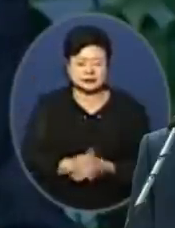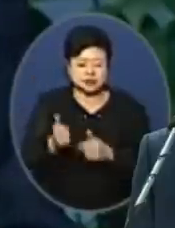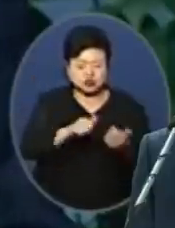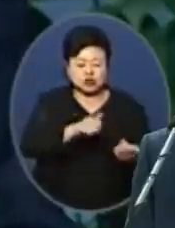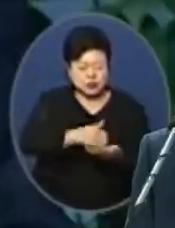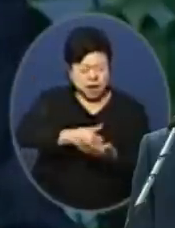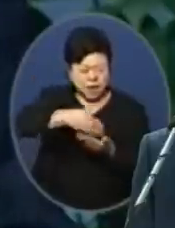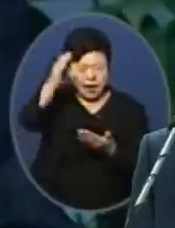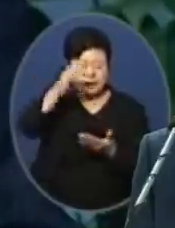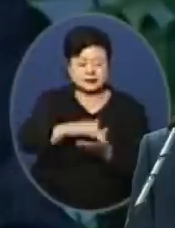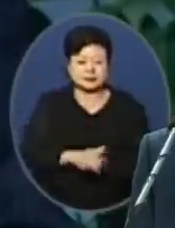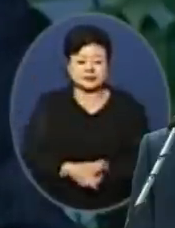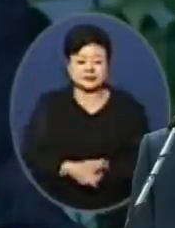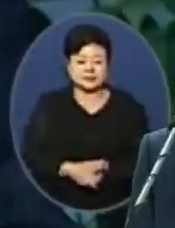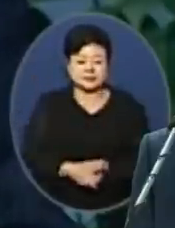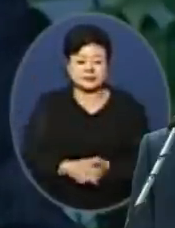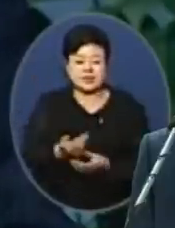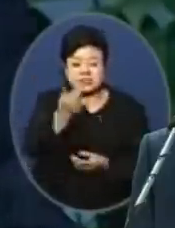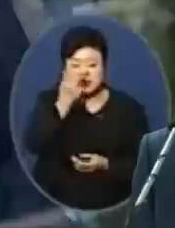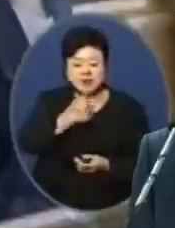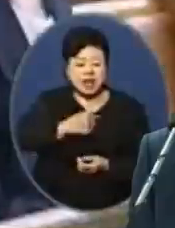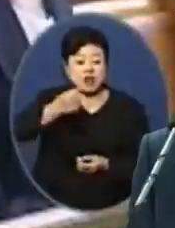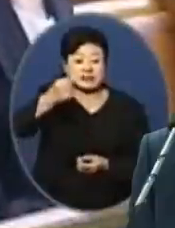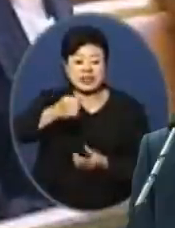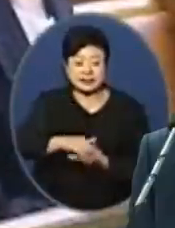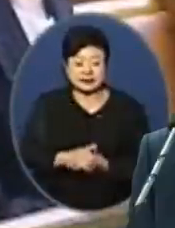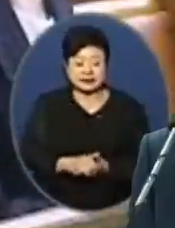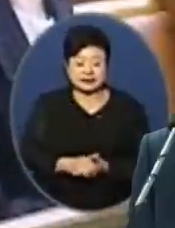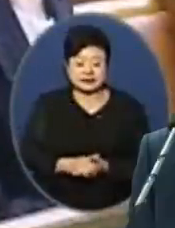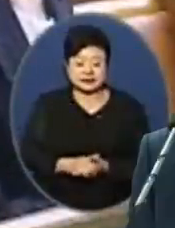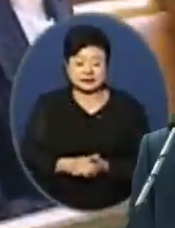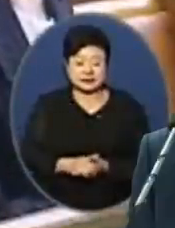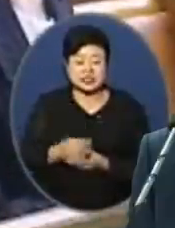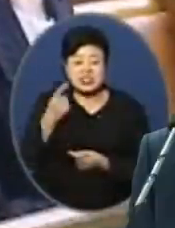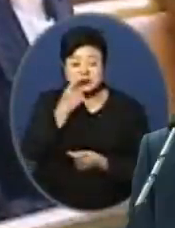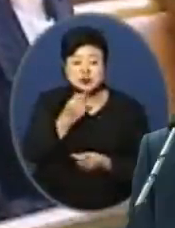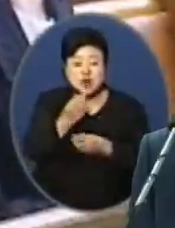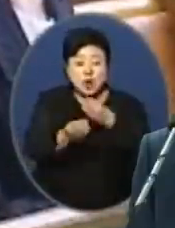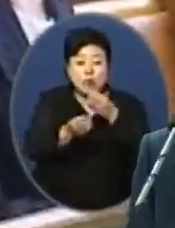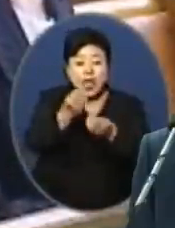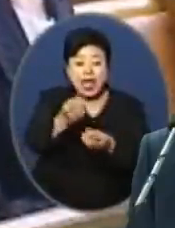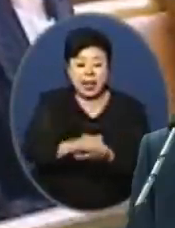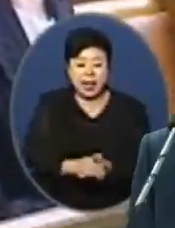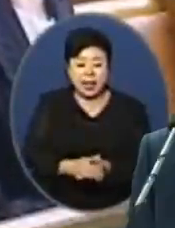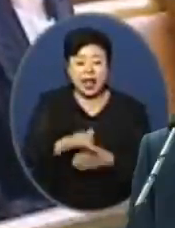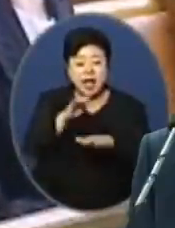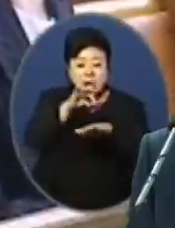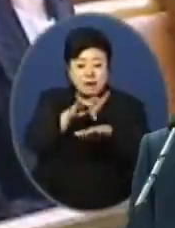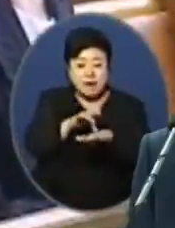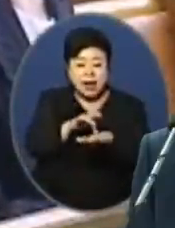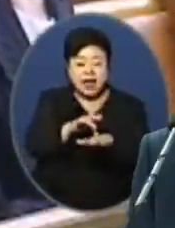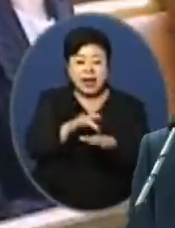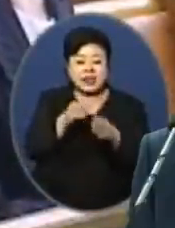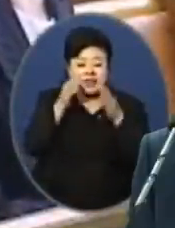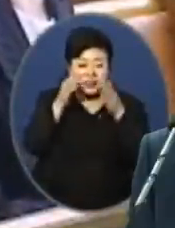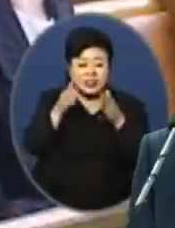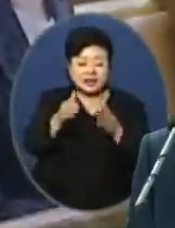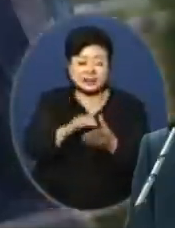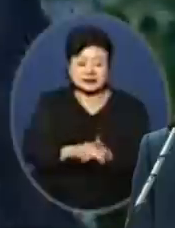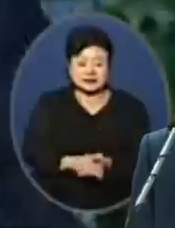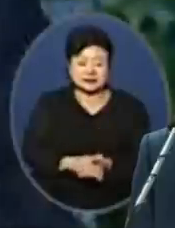죽음은 물러가라. 생명은 내 것이다. 입술의 고백이 마귀에 향해서는